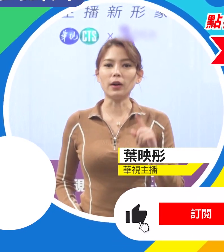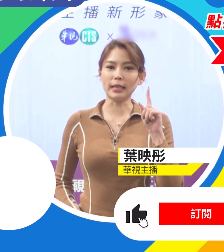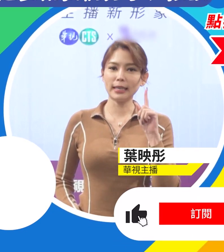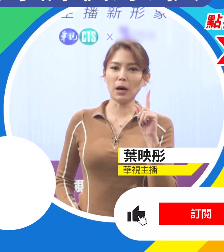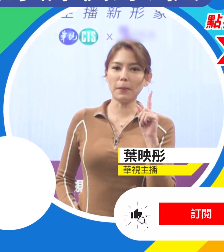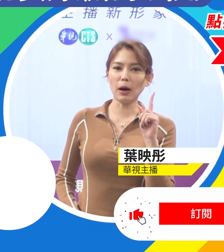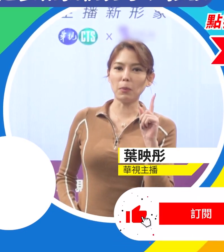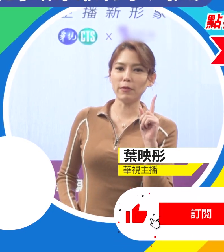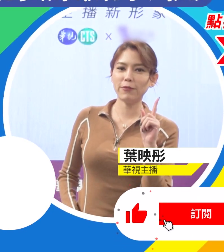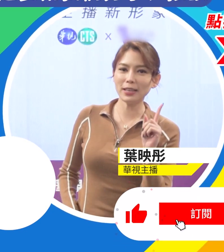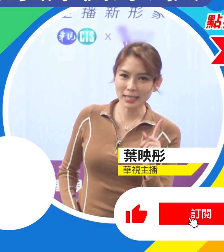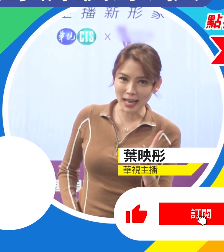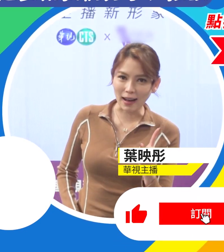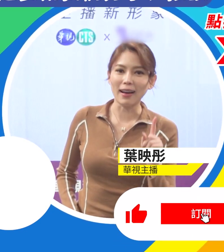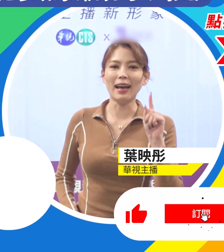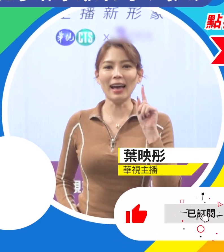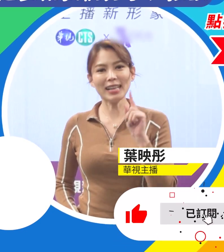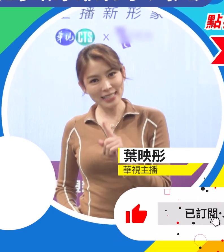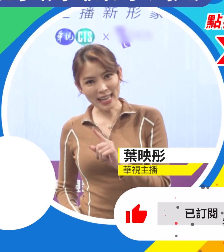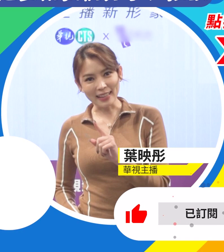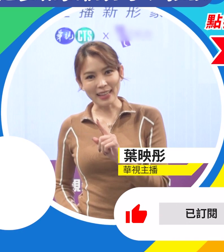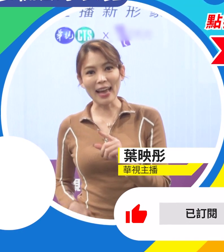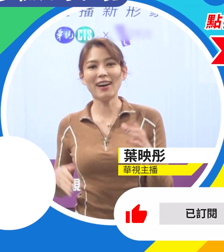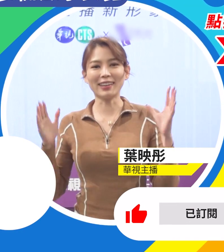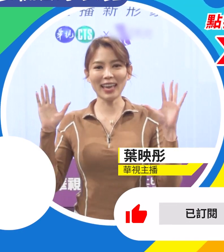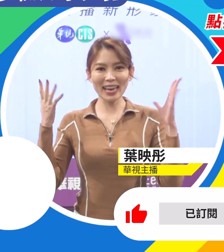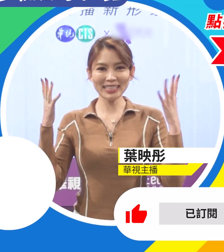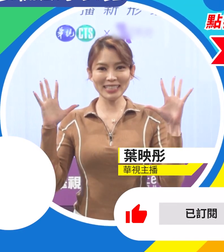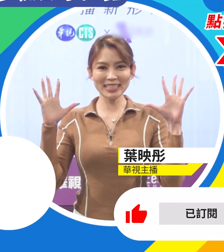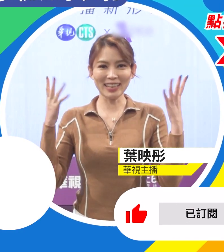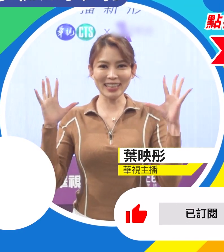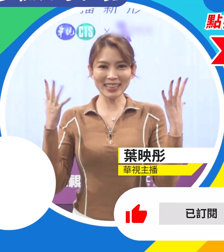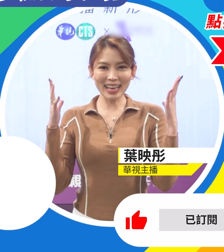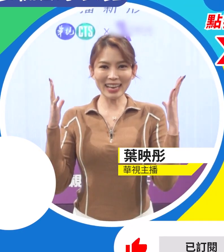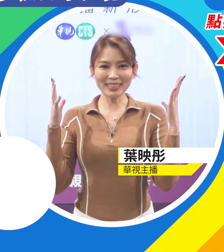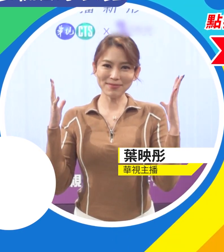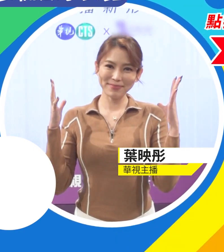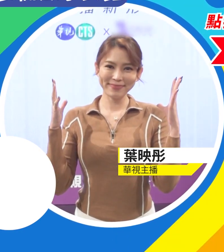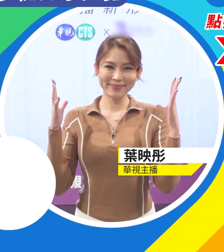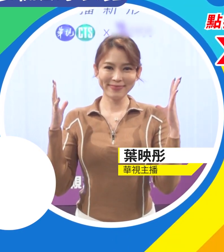记得哦，一定要帮我们分享、按赞，还要开启小铃铛。